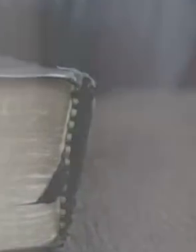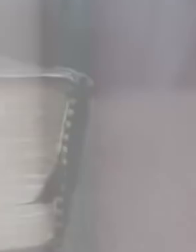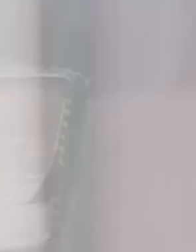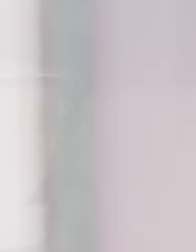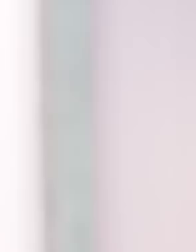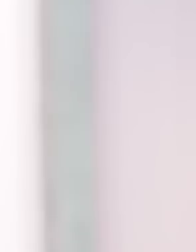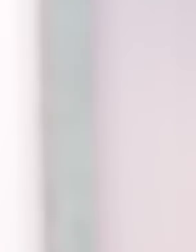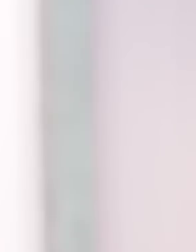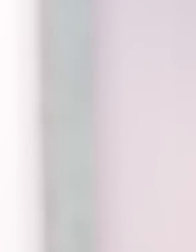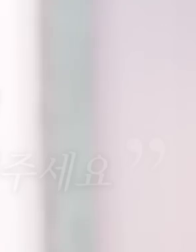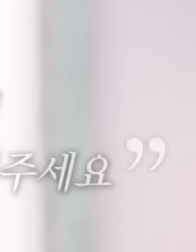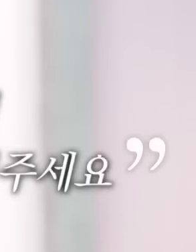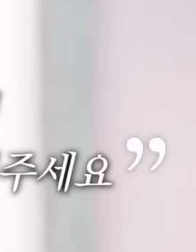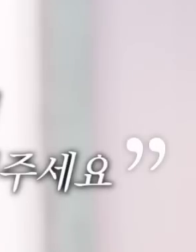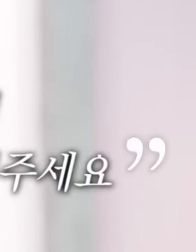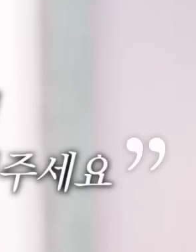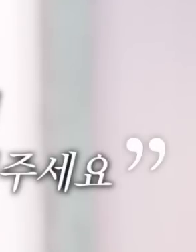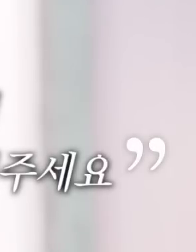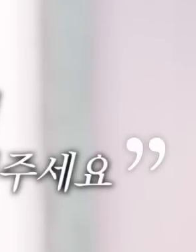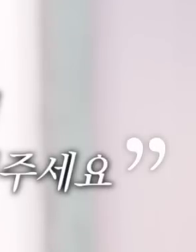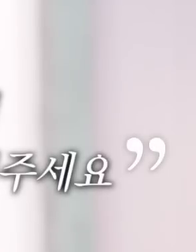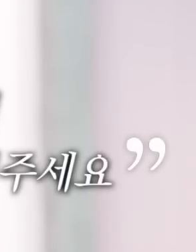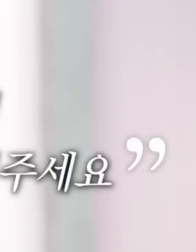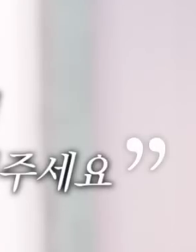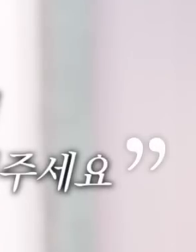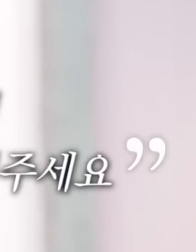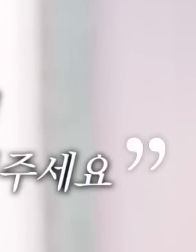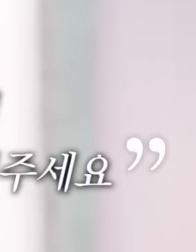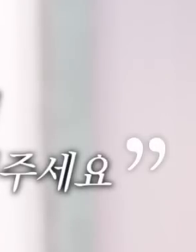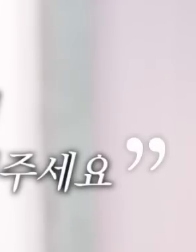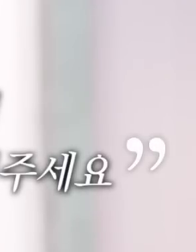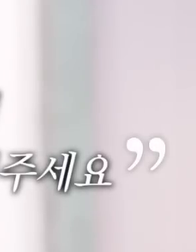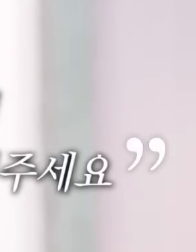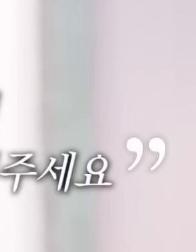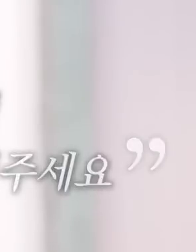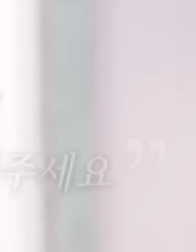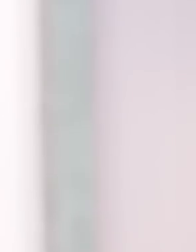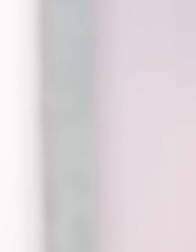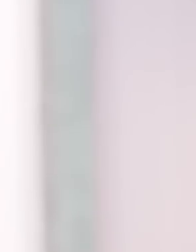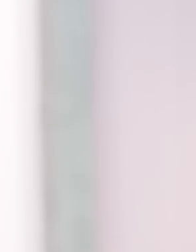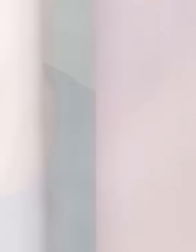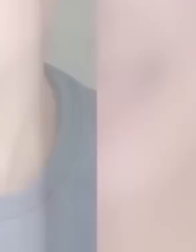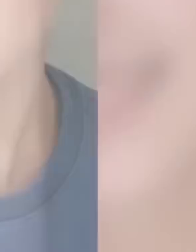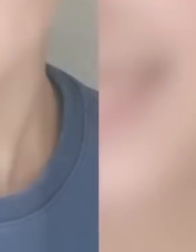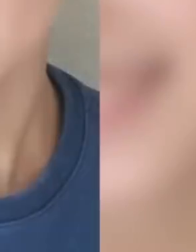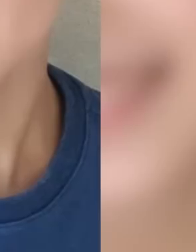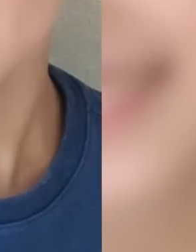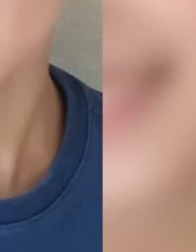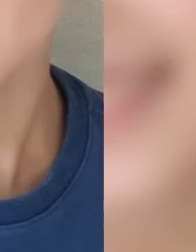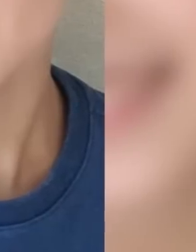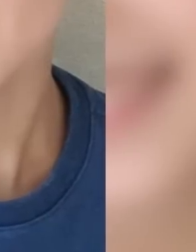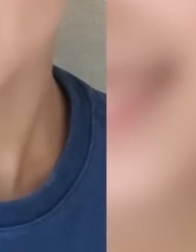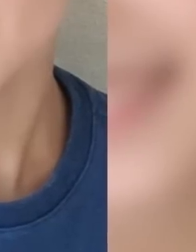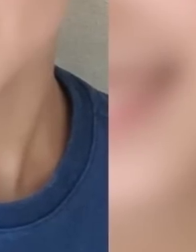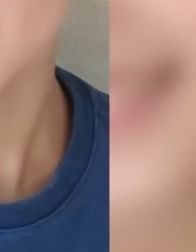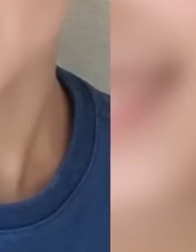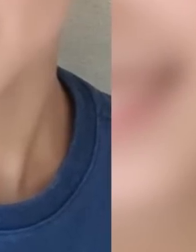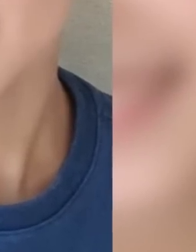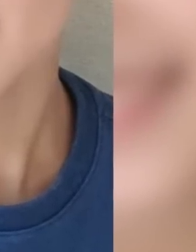날개 아래에서 저 그냥 숨겨주세요. 저 정말 네, 그렇게 인도하면서 살았거든요.